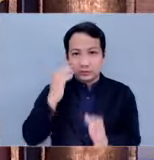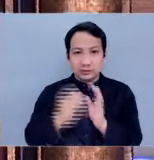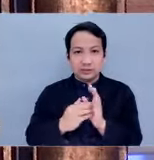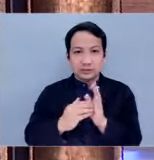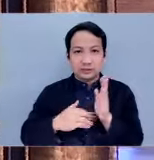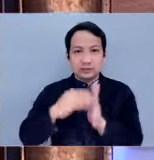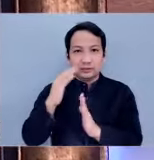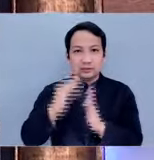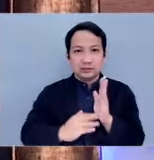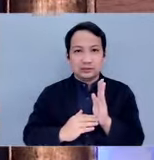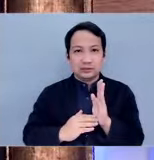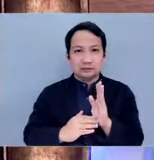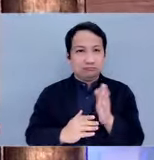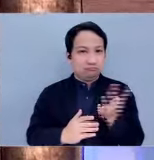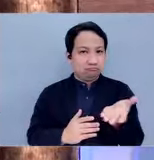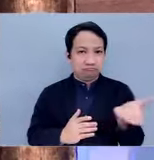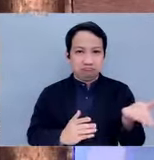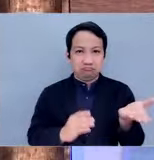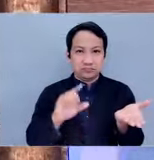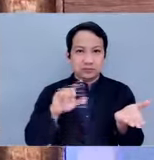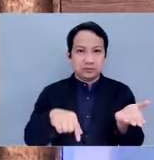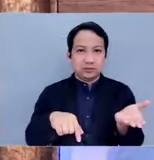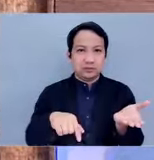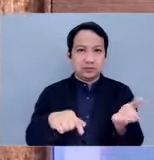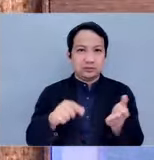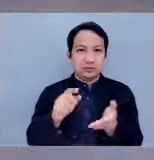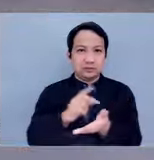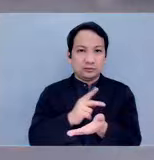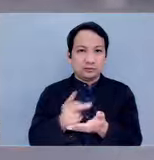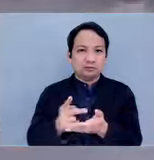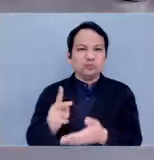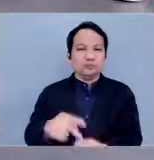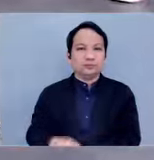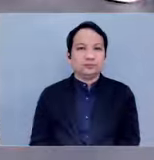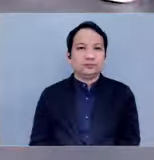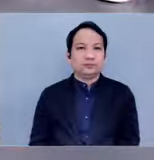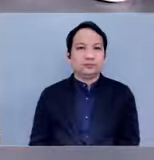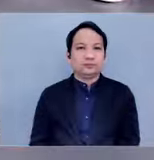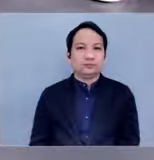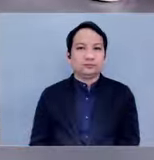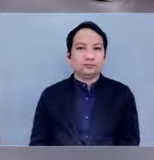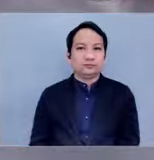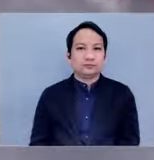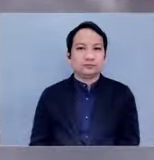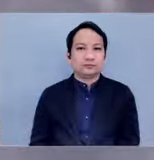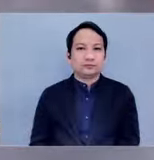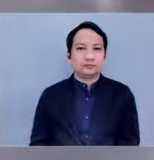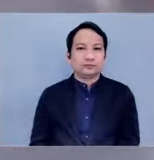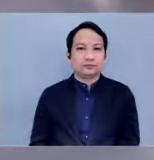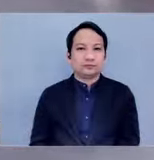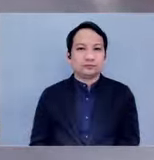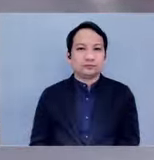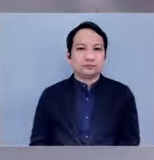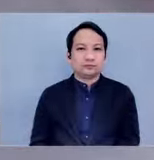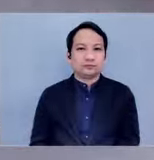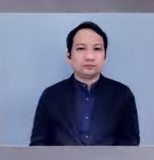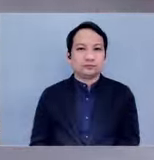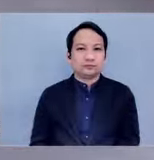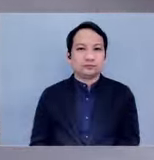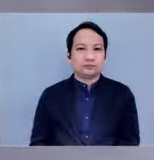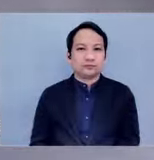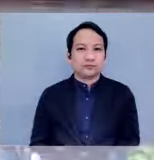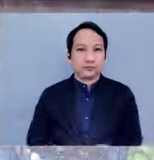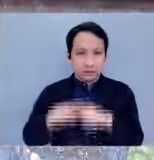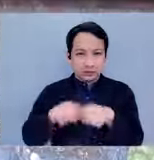square inch ba? Kasi di ba sa mga painting, ganun yung square inch. Sa'yo din ba ganun? Yes, and same, also depends also on